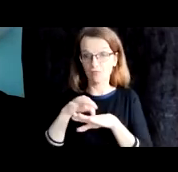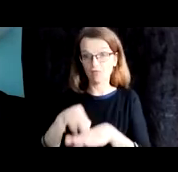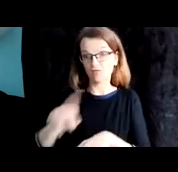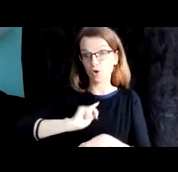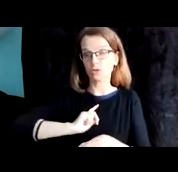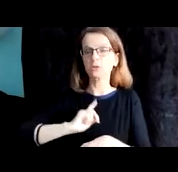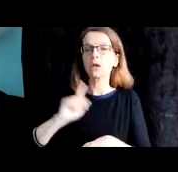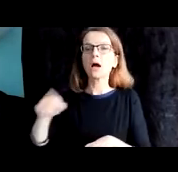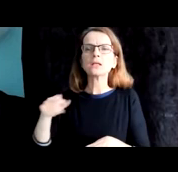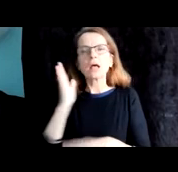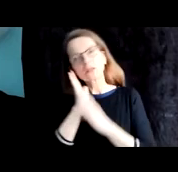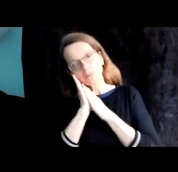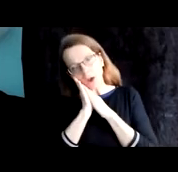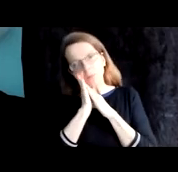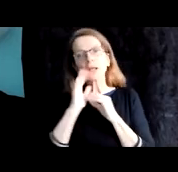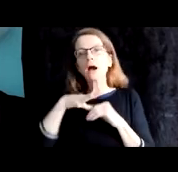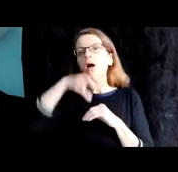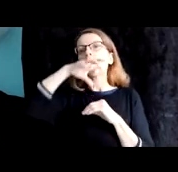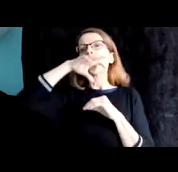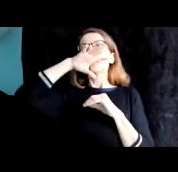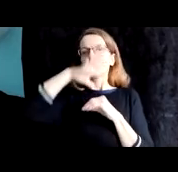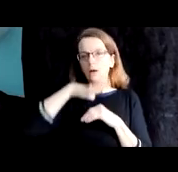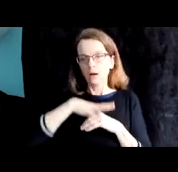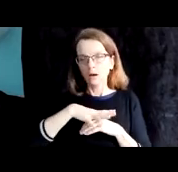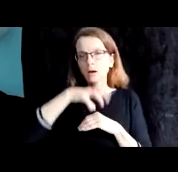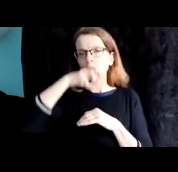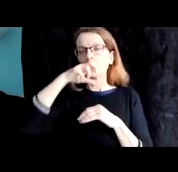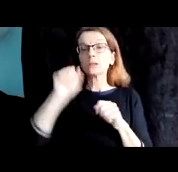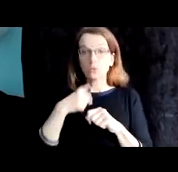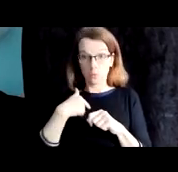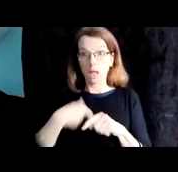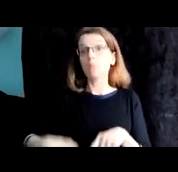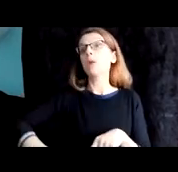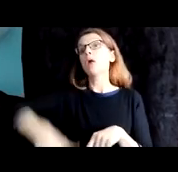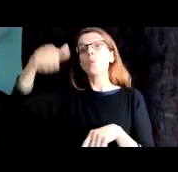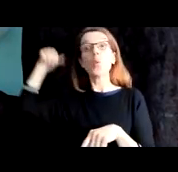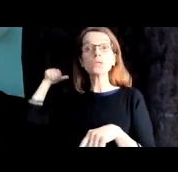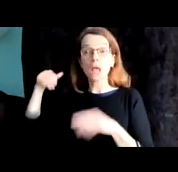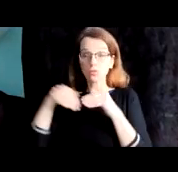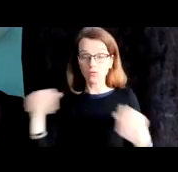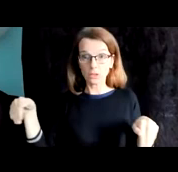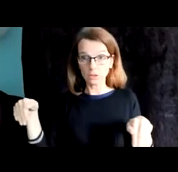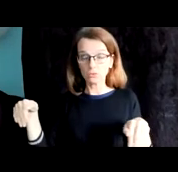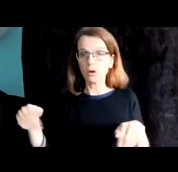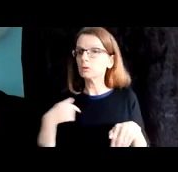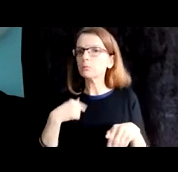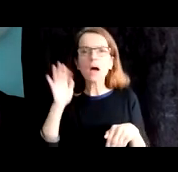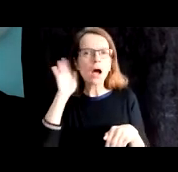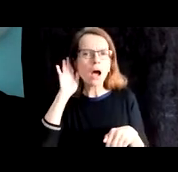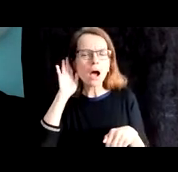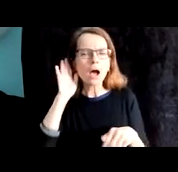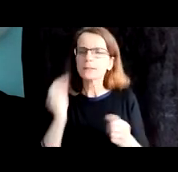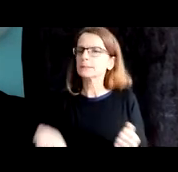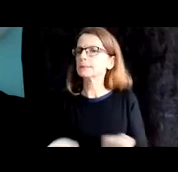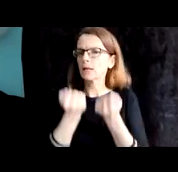vrsto, odkudar pa sem zelo slabo slišala podajanje snovi. Zmorem, le prilagodite mi metode, pripomočke